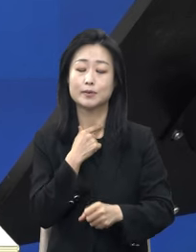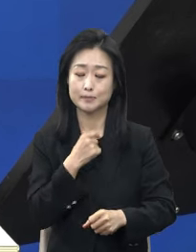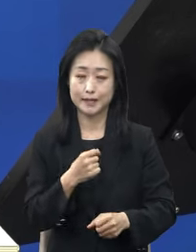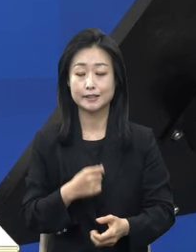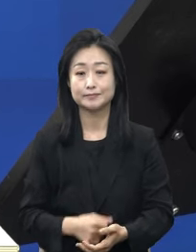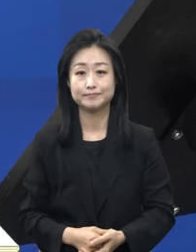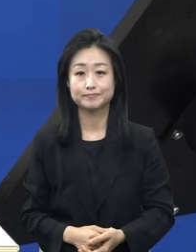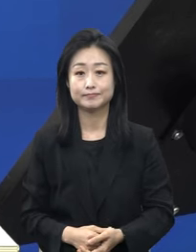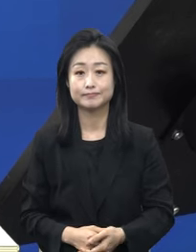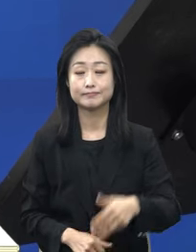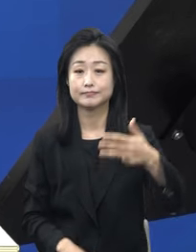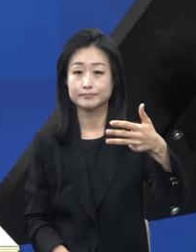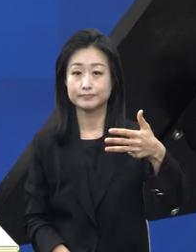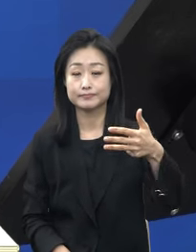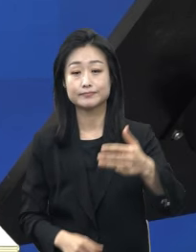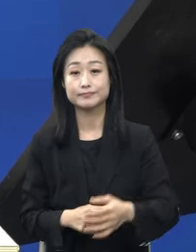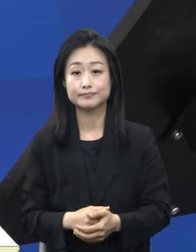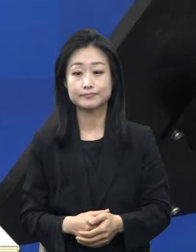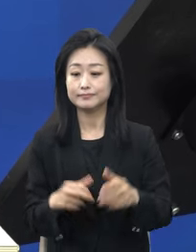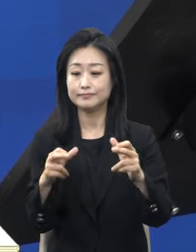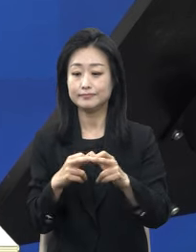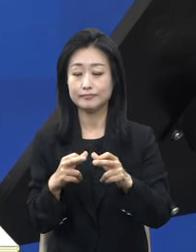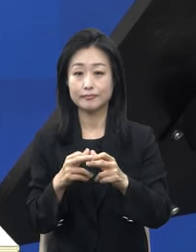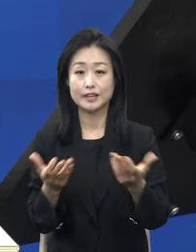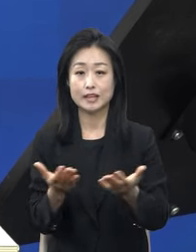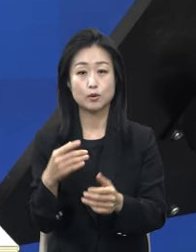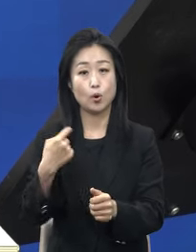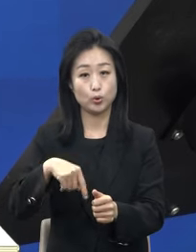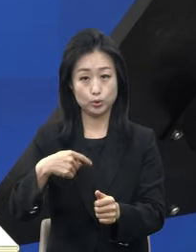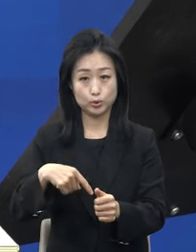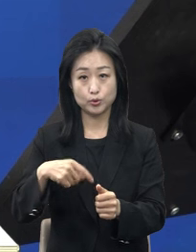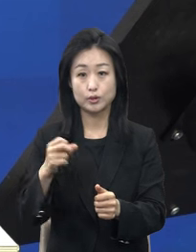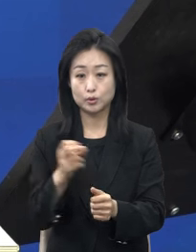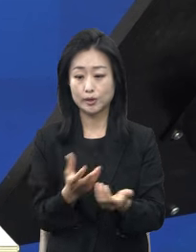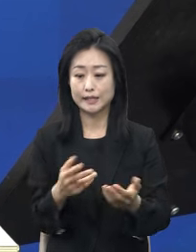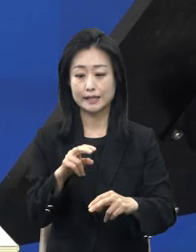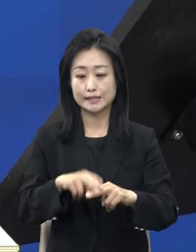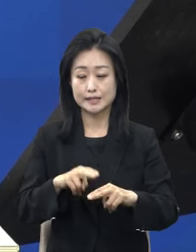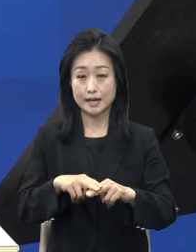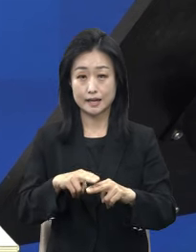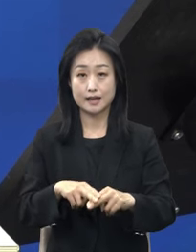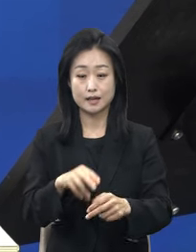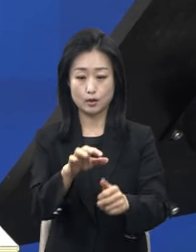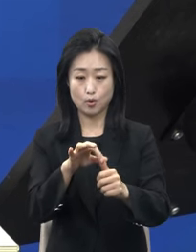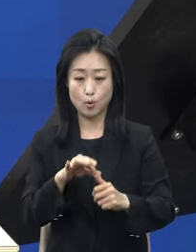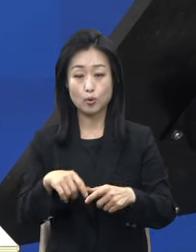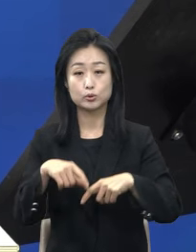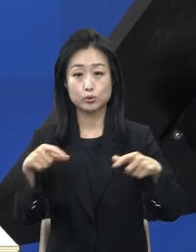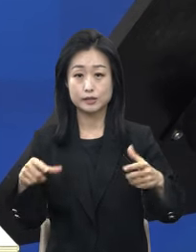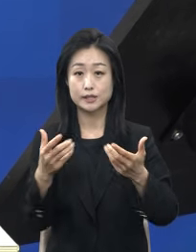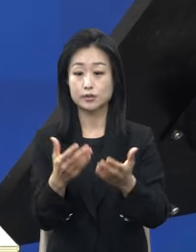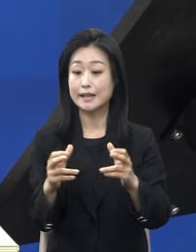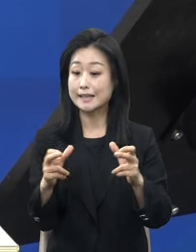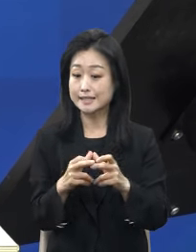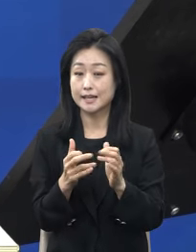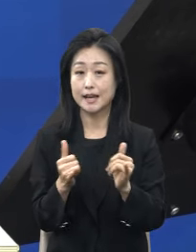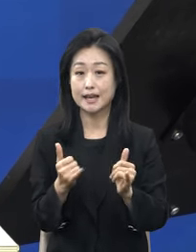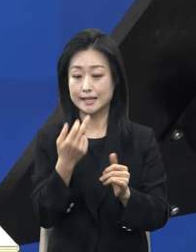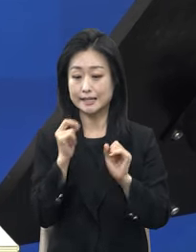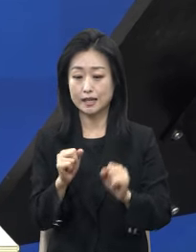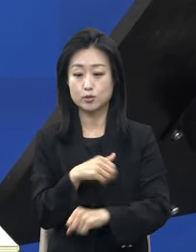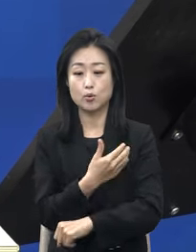목표입니다. 여덟 번째, 장애인의 직업 교육 및 일자리 창출 및 고용을 촉진하여 장애인분들의